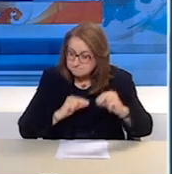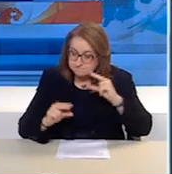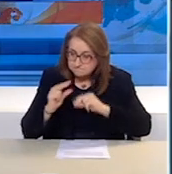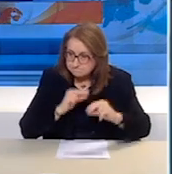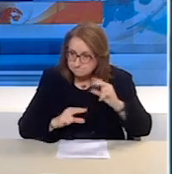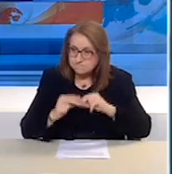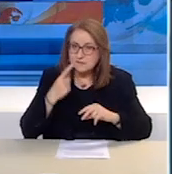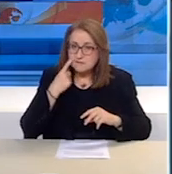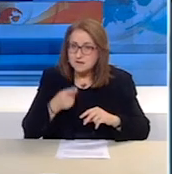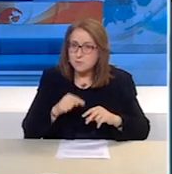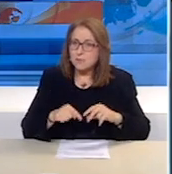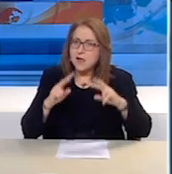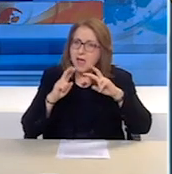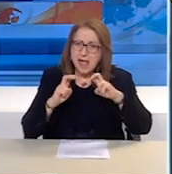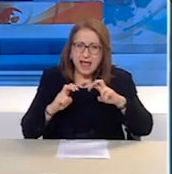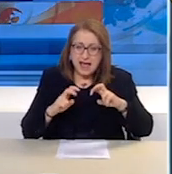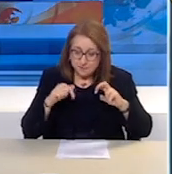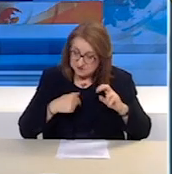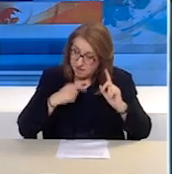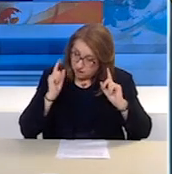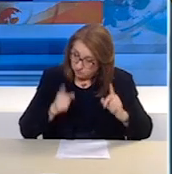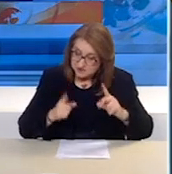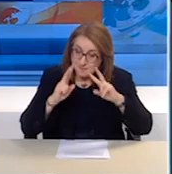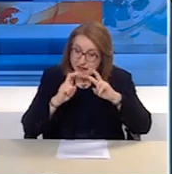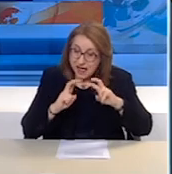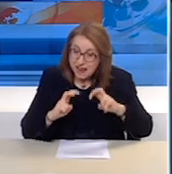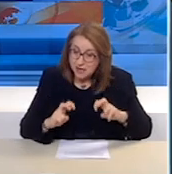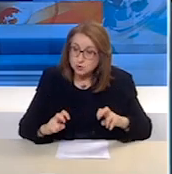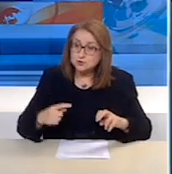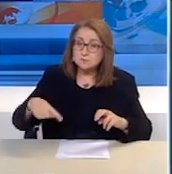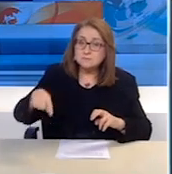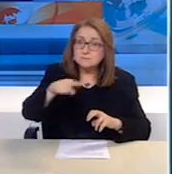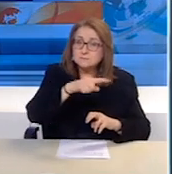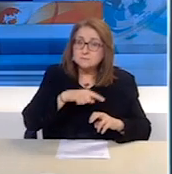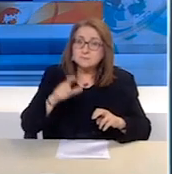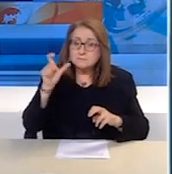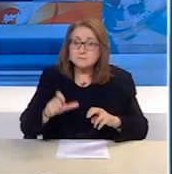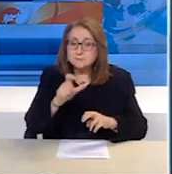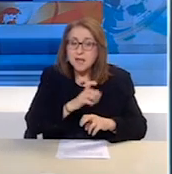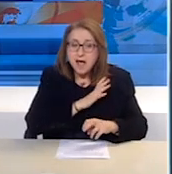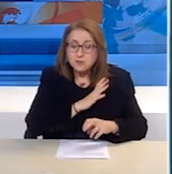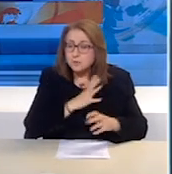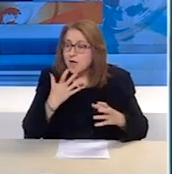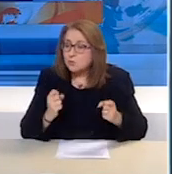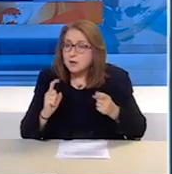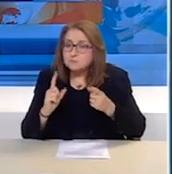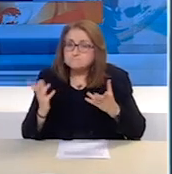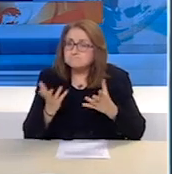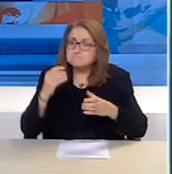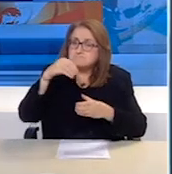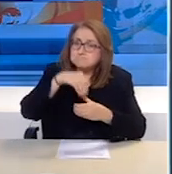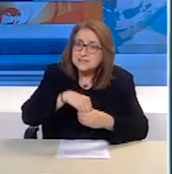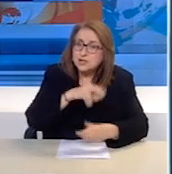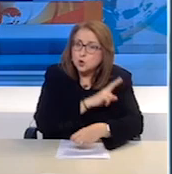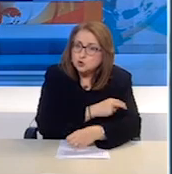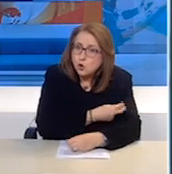ο εργαστηριακός έλεγχος και σε ανθρώπους οι οποίοι είναι στενές επαφές ανθρώπων, ώστε να, ιδιαίτερα όταν αυτές αφορούν νοσοκομιακό